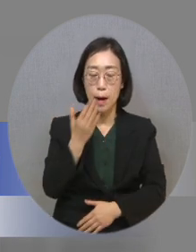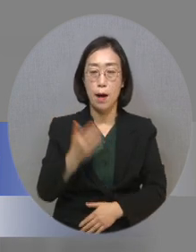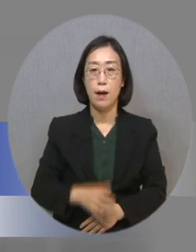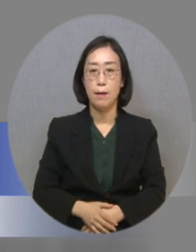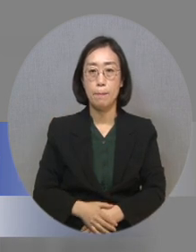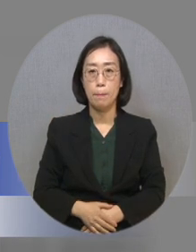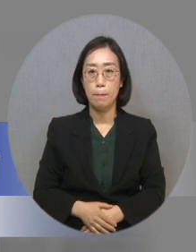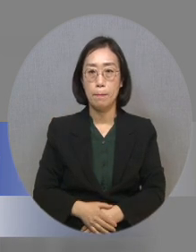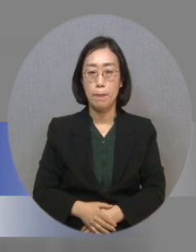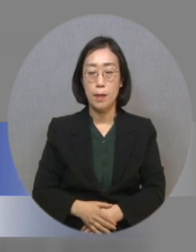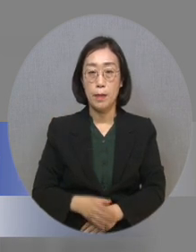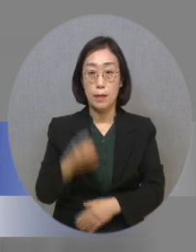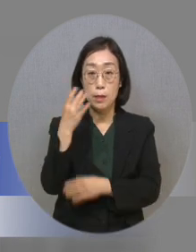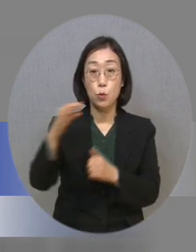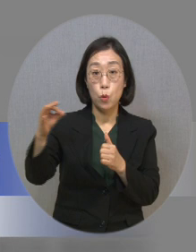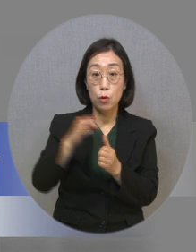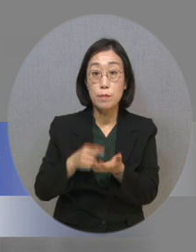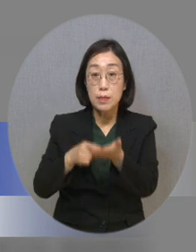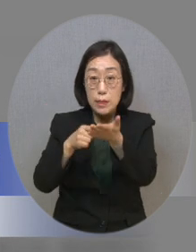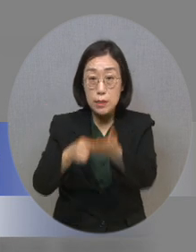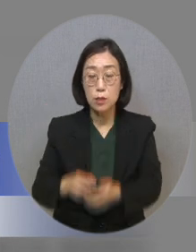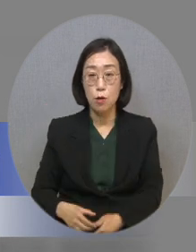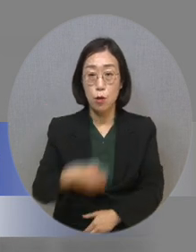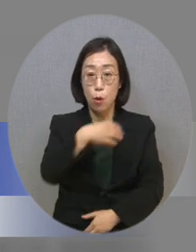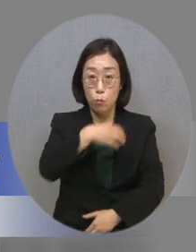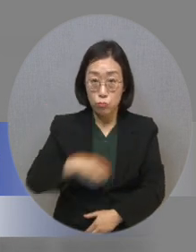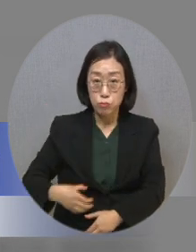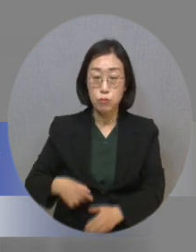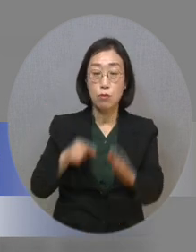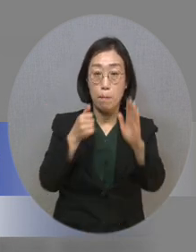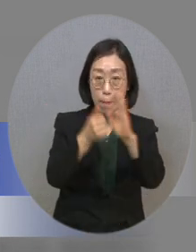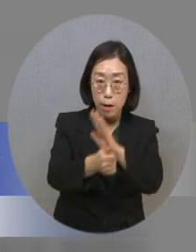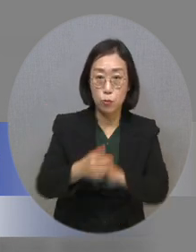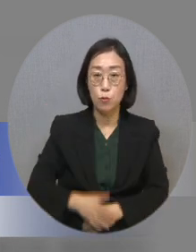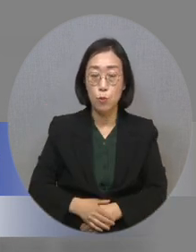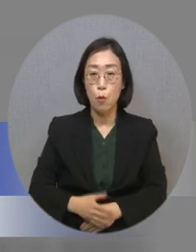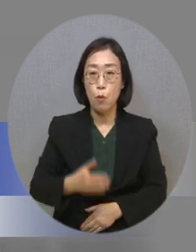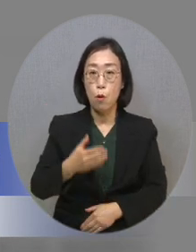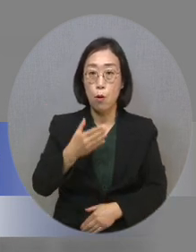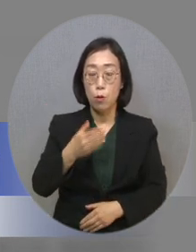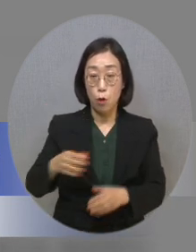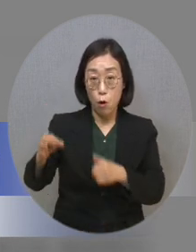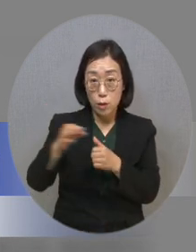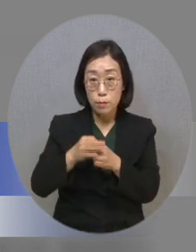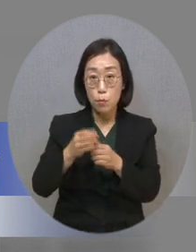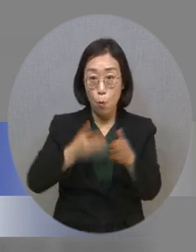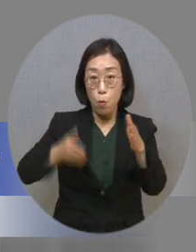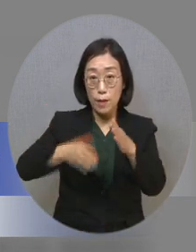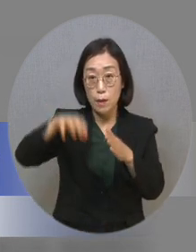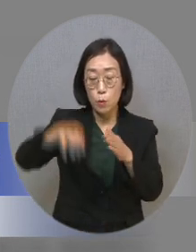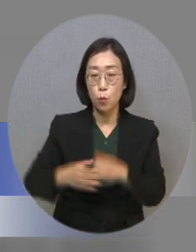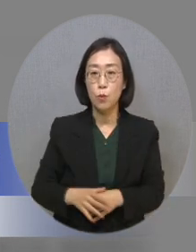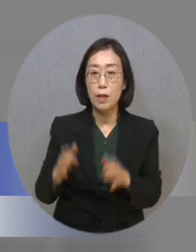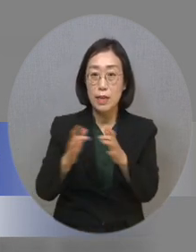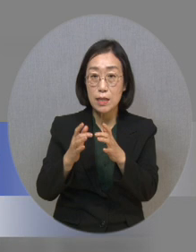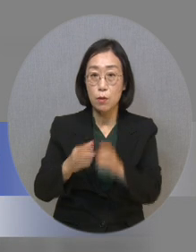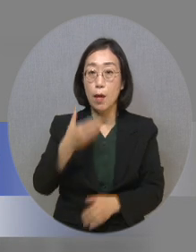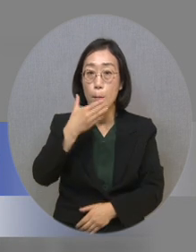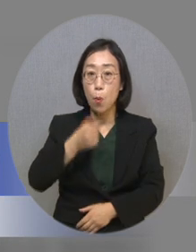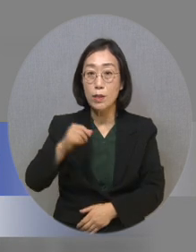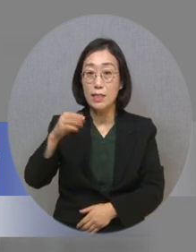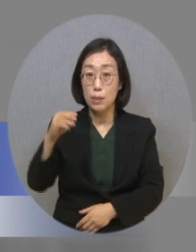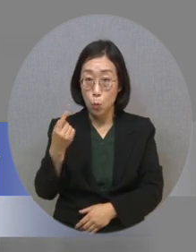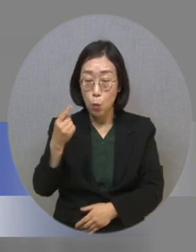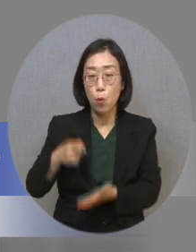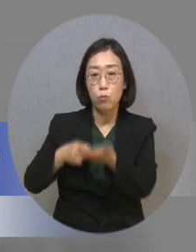됩니다 기초연금 신청은 전국 행정복지 센터나 국민연금 공단 지사 인터넷 포털 사이트인 복지로를